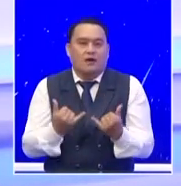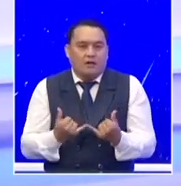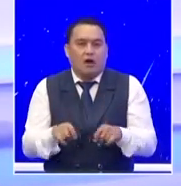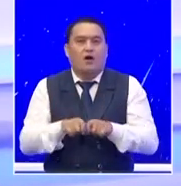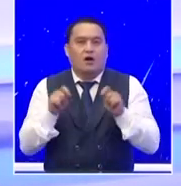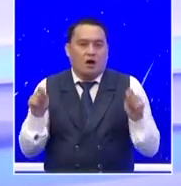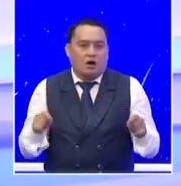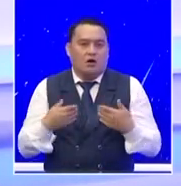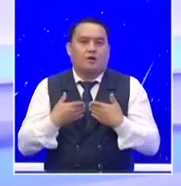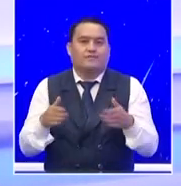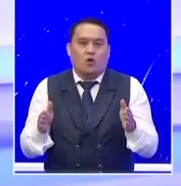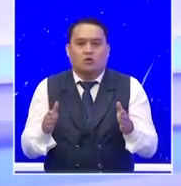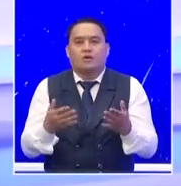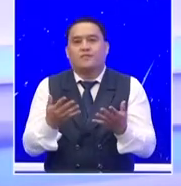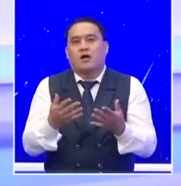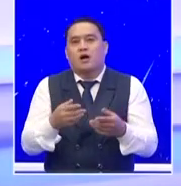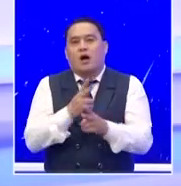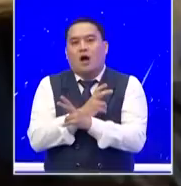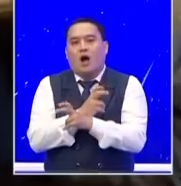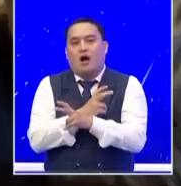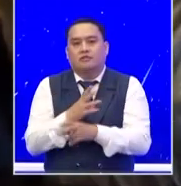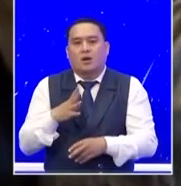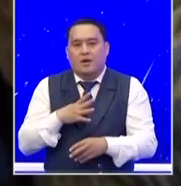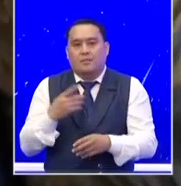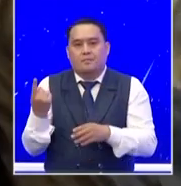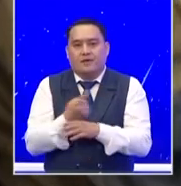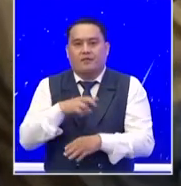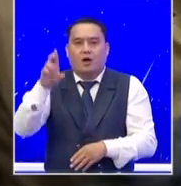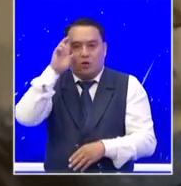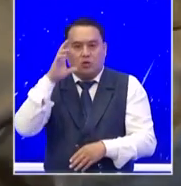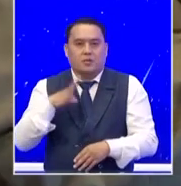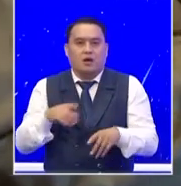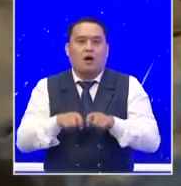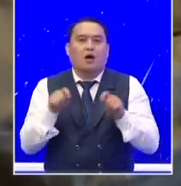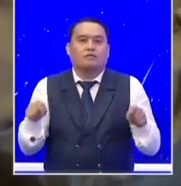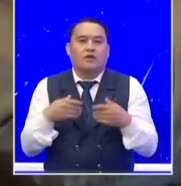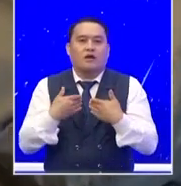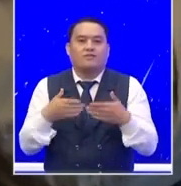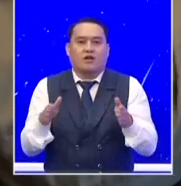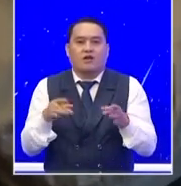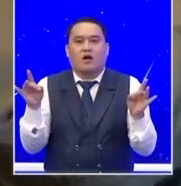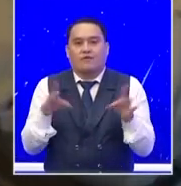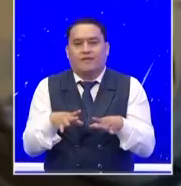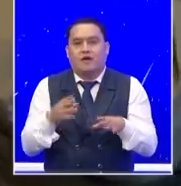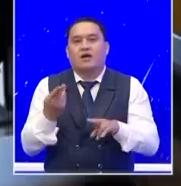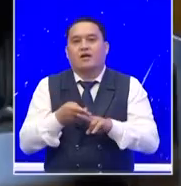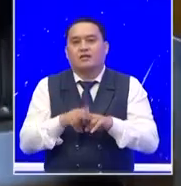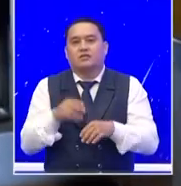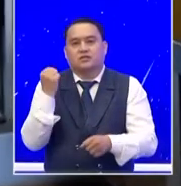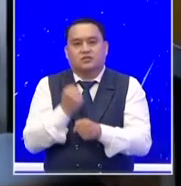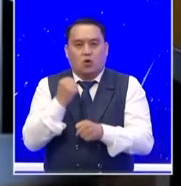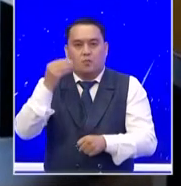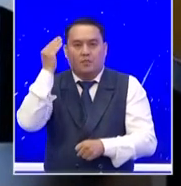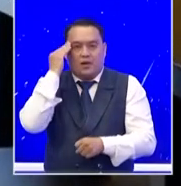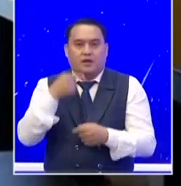они вновь готовы к приему посетителей. Австрия стала одной из первых стран, где открылись кафе и рестораны. При этом действует ряд строгих